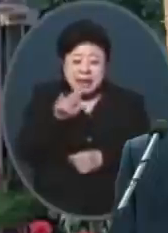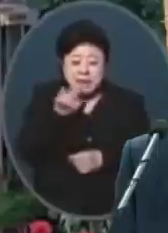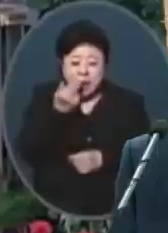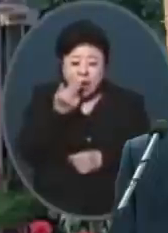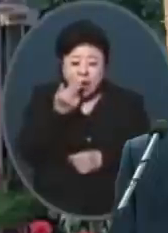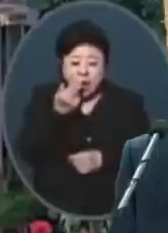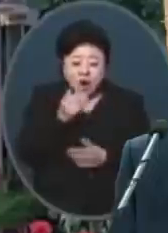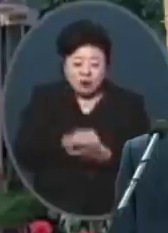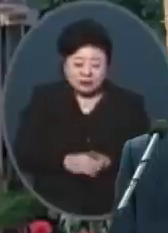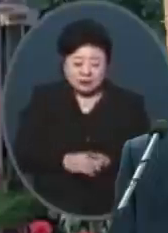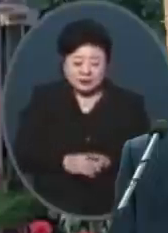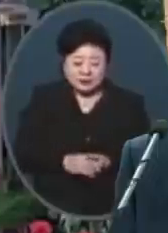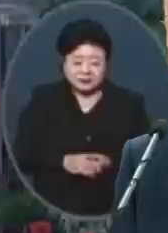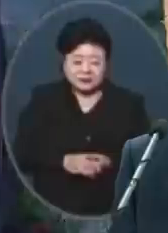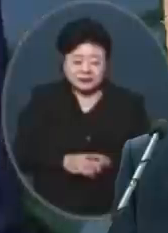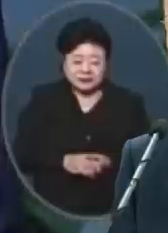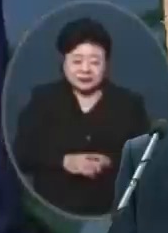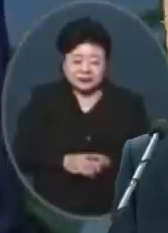사용합니다